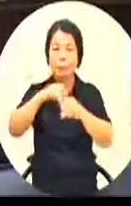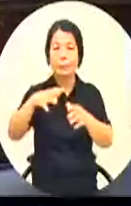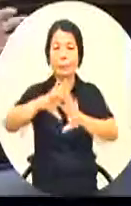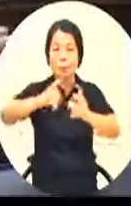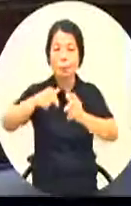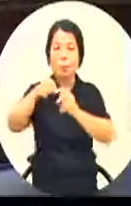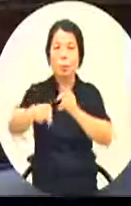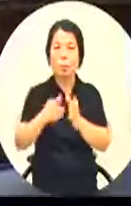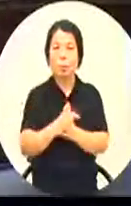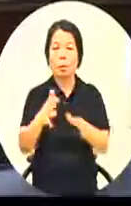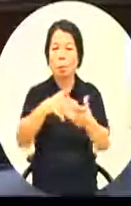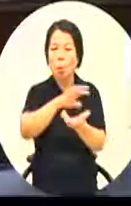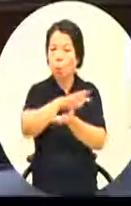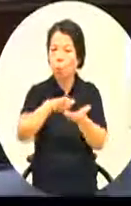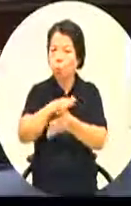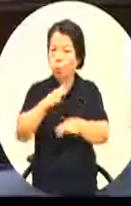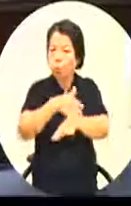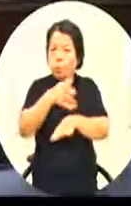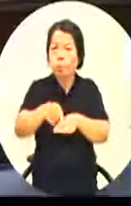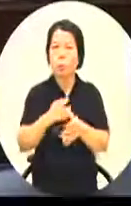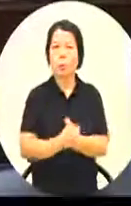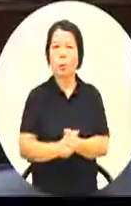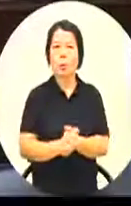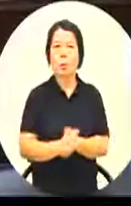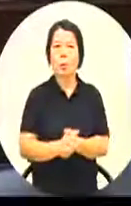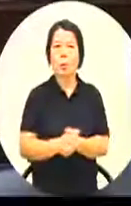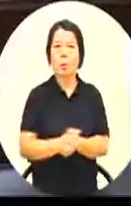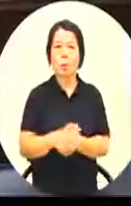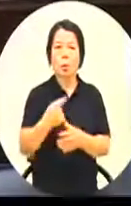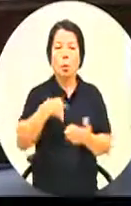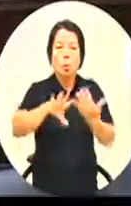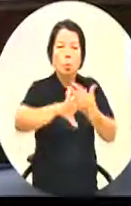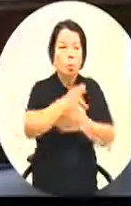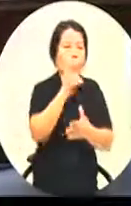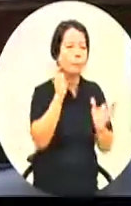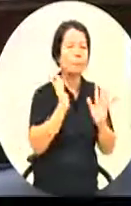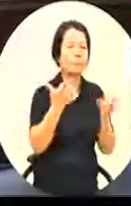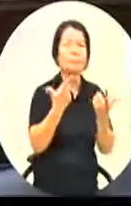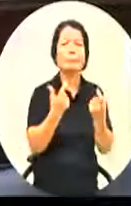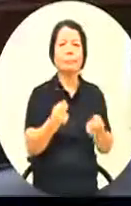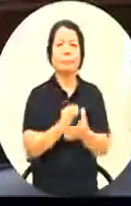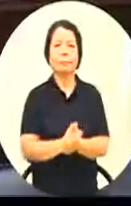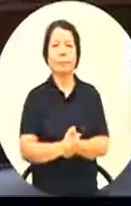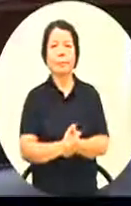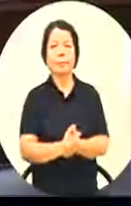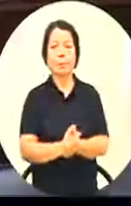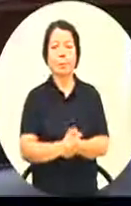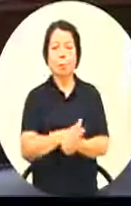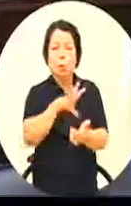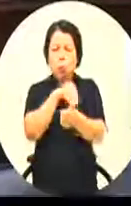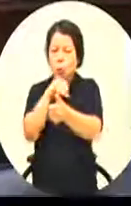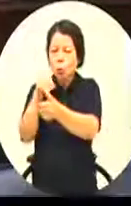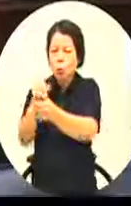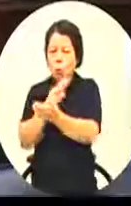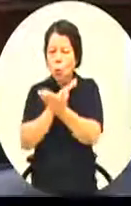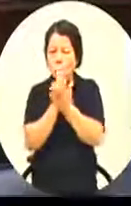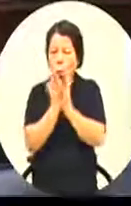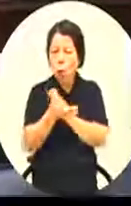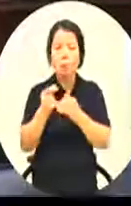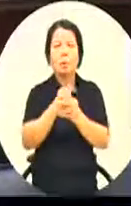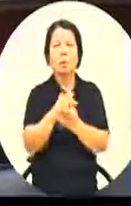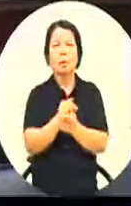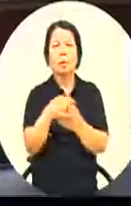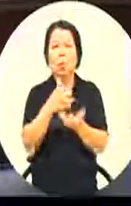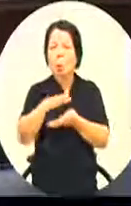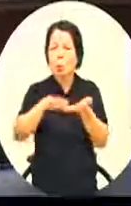这是哪一种语言。我还有其他朋友的小孩也是这个样子的。那这个在医学上面有没有实证过？坦白讲，我没